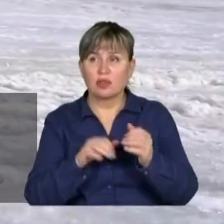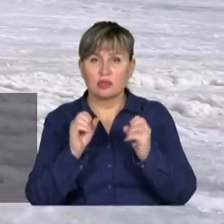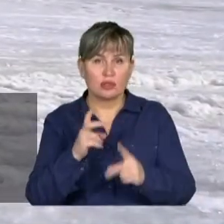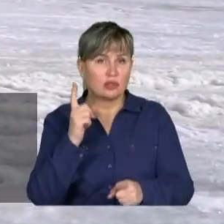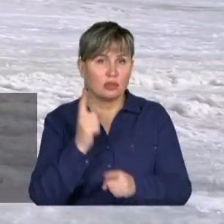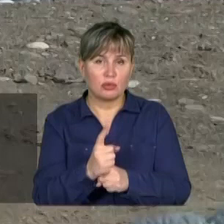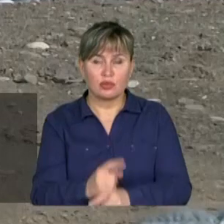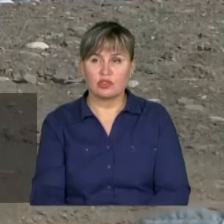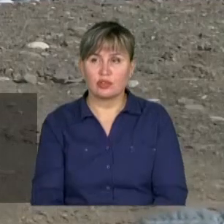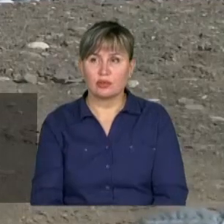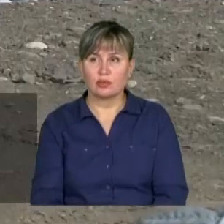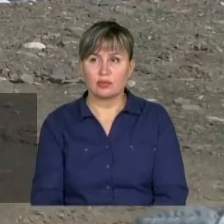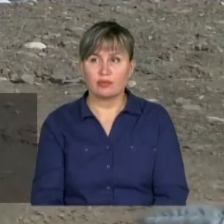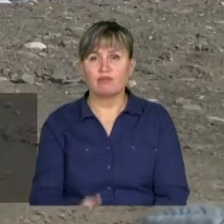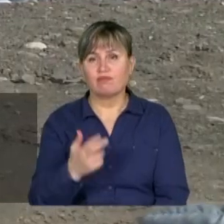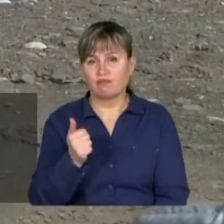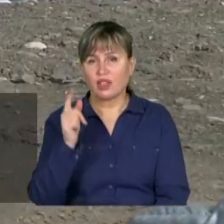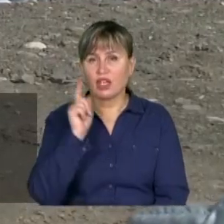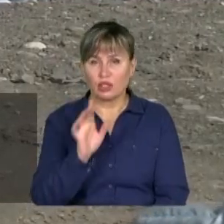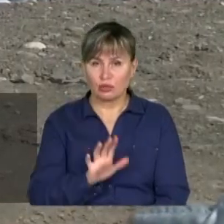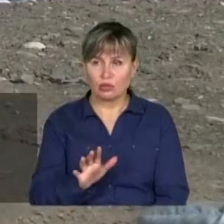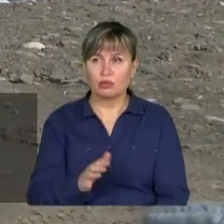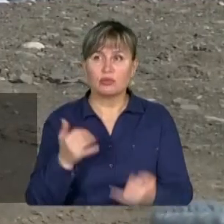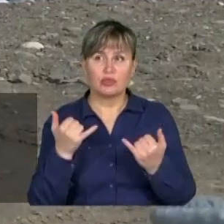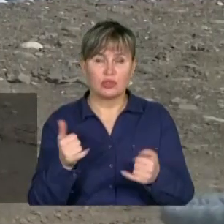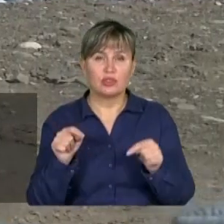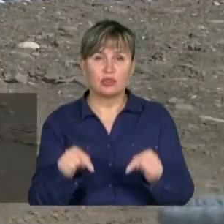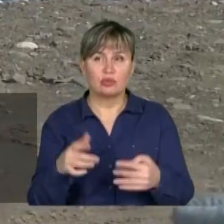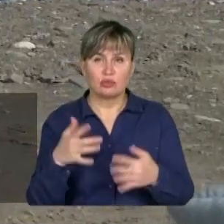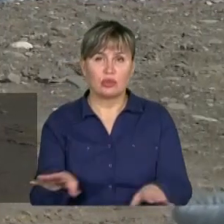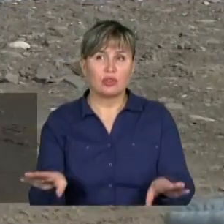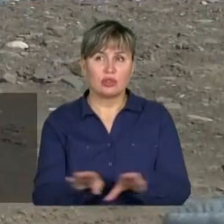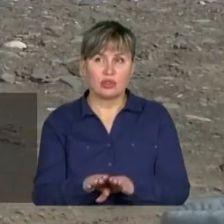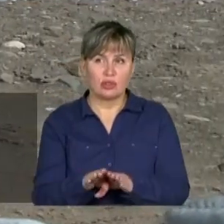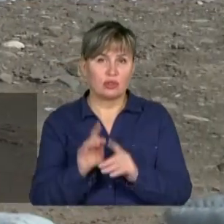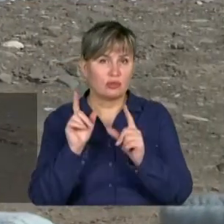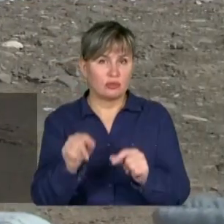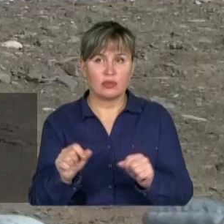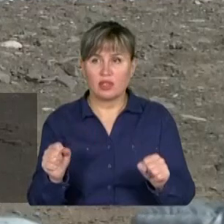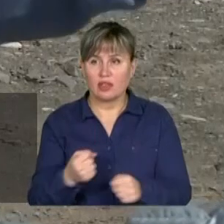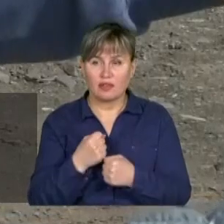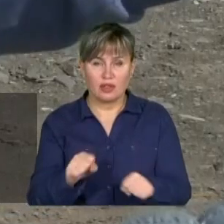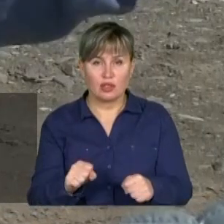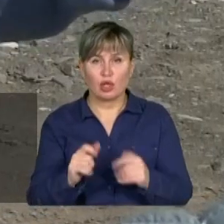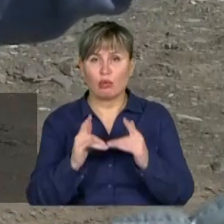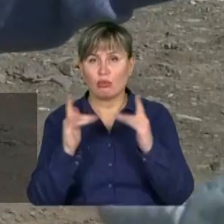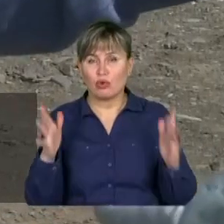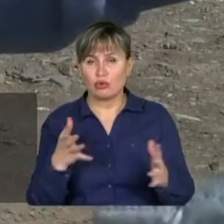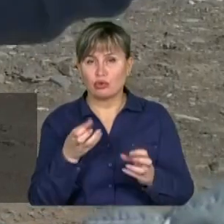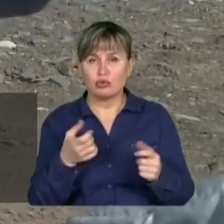запрещен. Ну, неудобство, конечно, сейчас здесь уже закрыто, не проедешь. Мост еще не